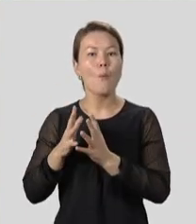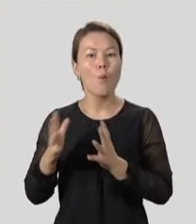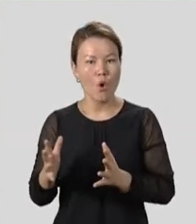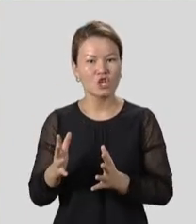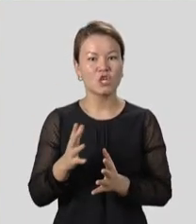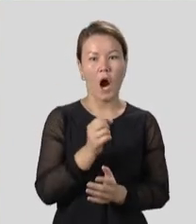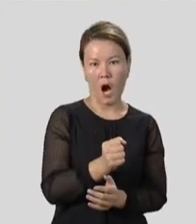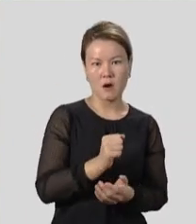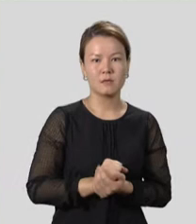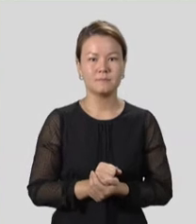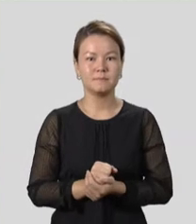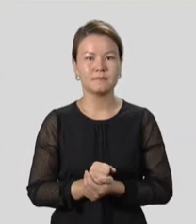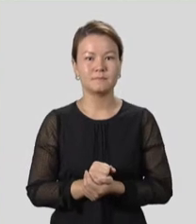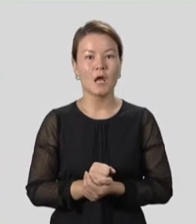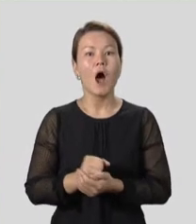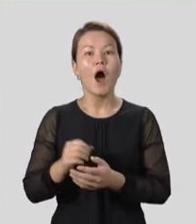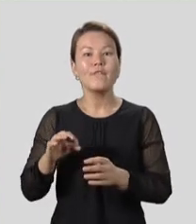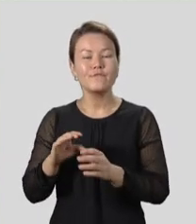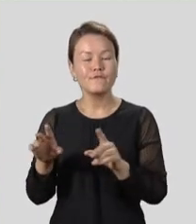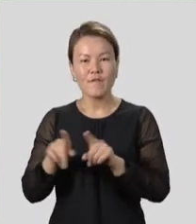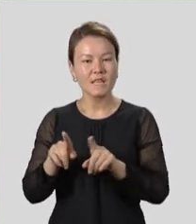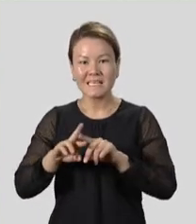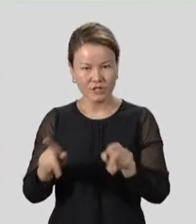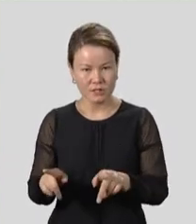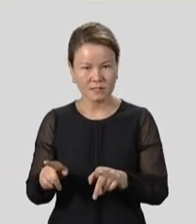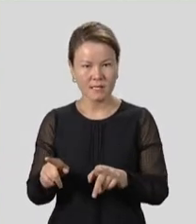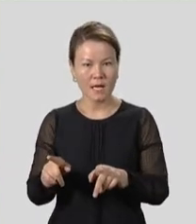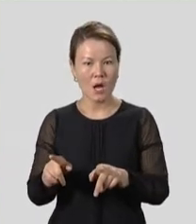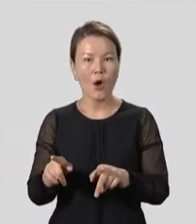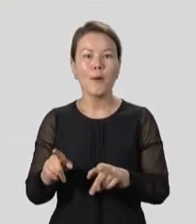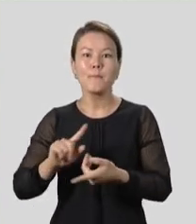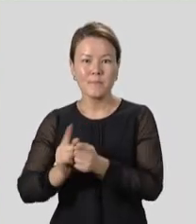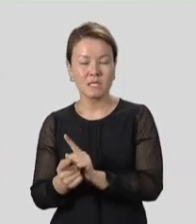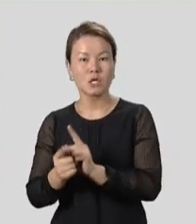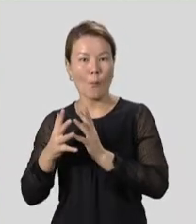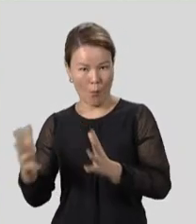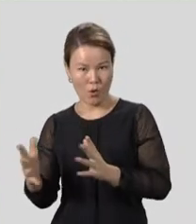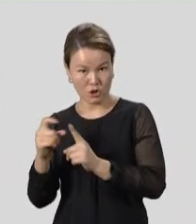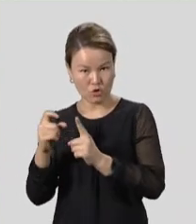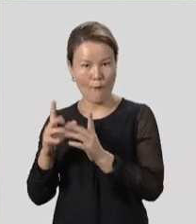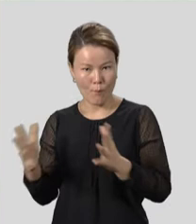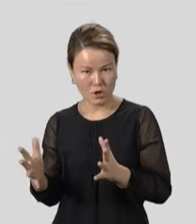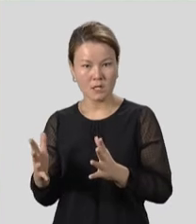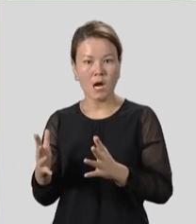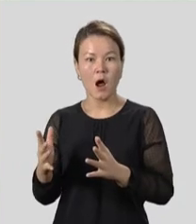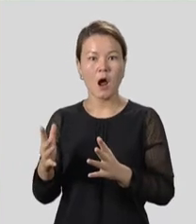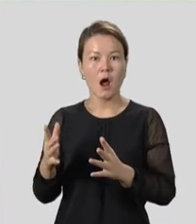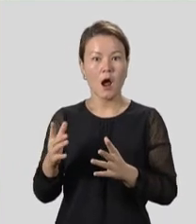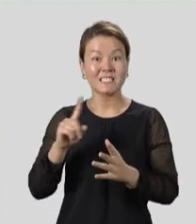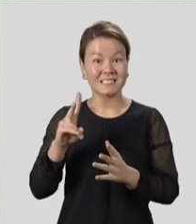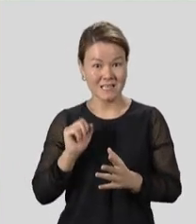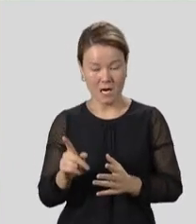больше A. В аналитической модели вместо слова «больше» используем математический знак